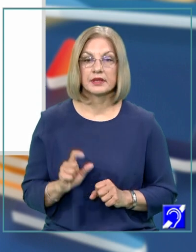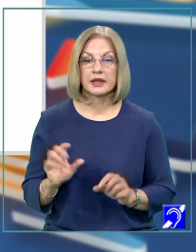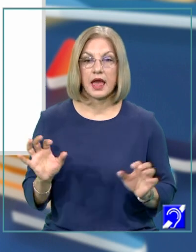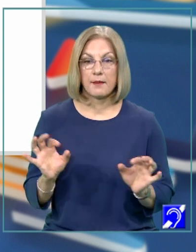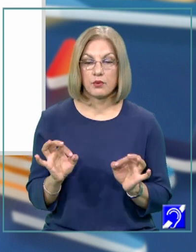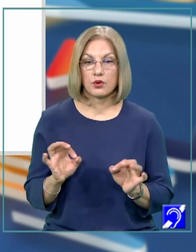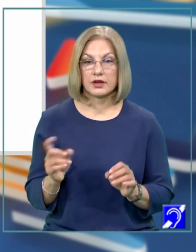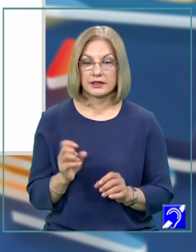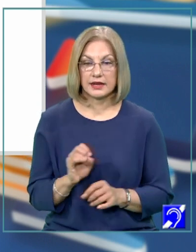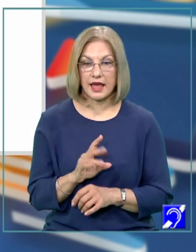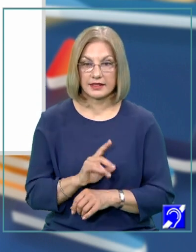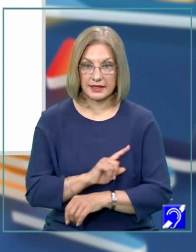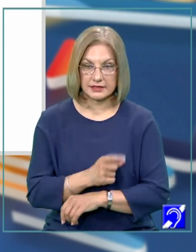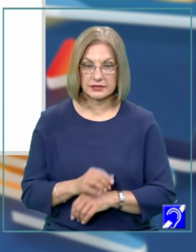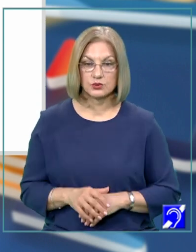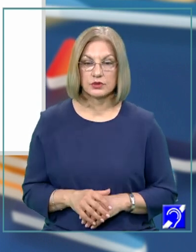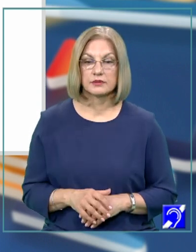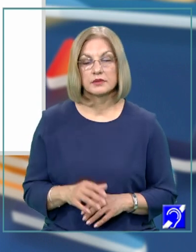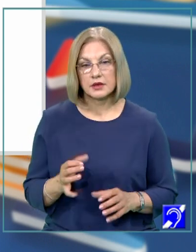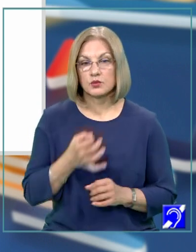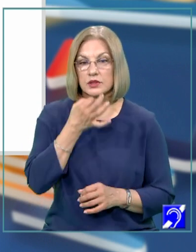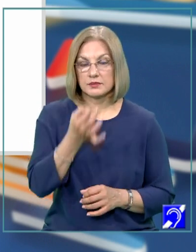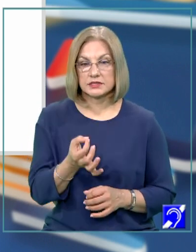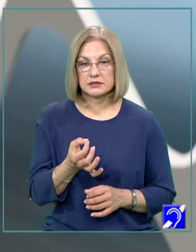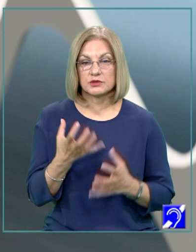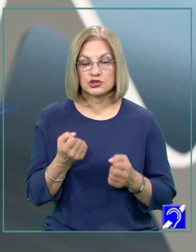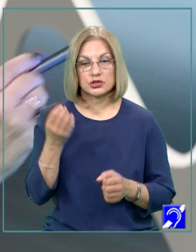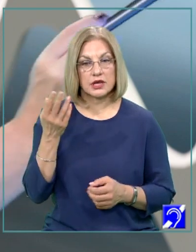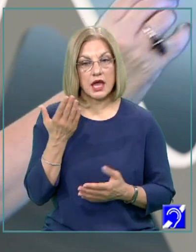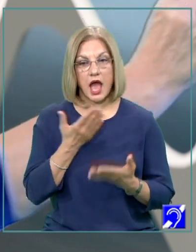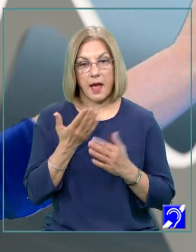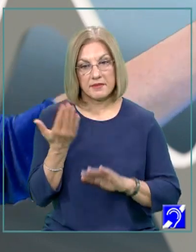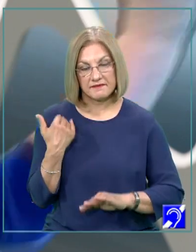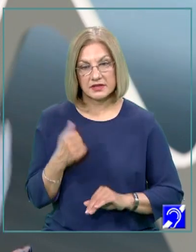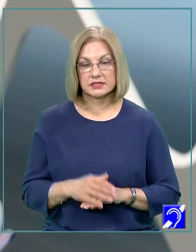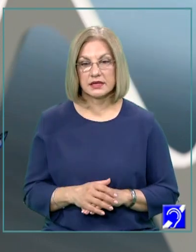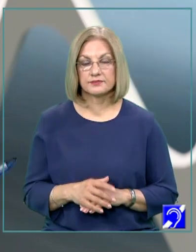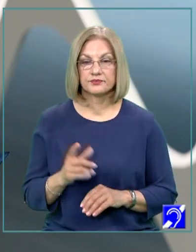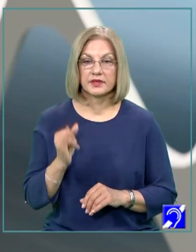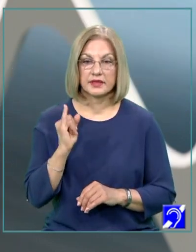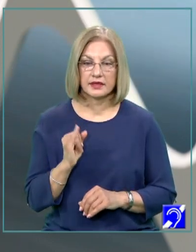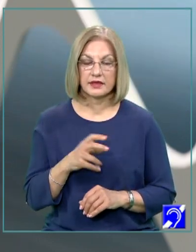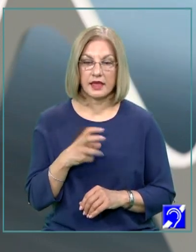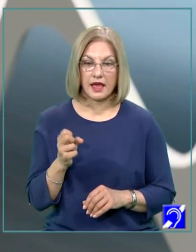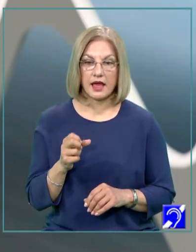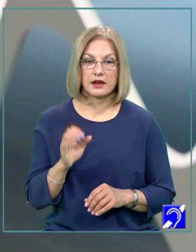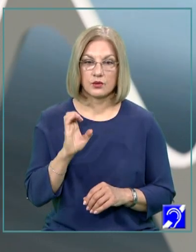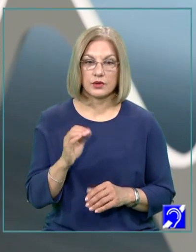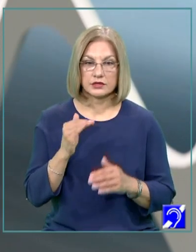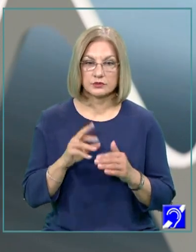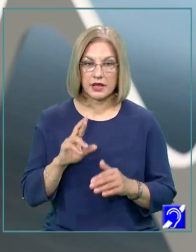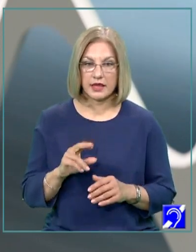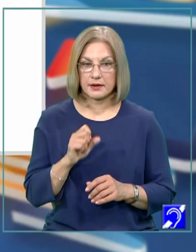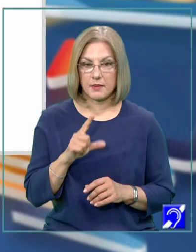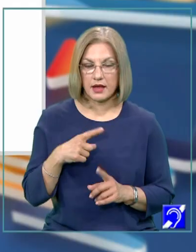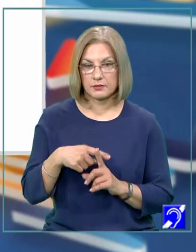sursei de tensiune putem exprima ceea ce deja am învățat și anume intensitatea curentului egală cu x supra urma deplasării